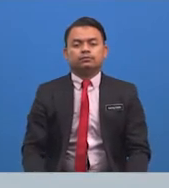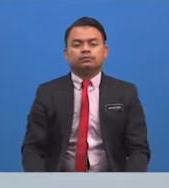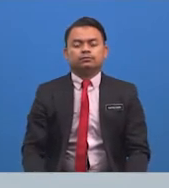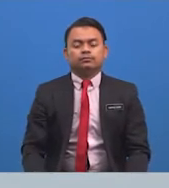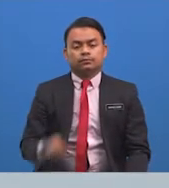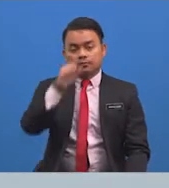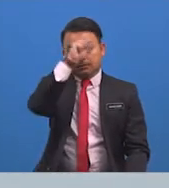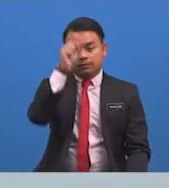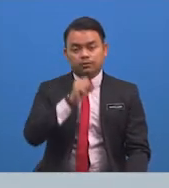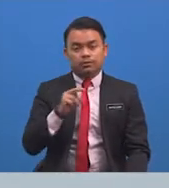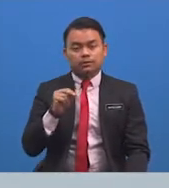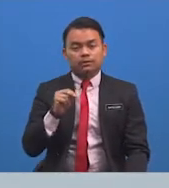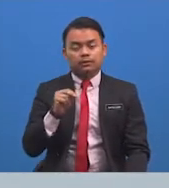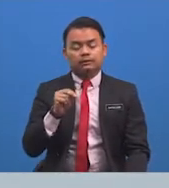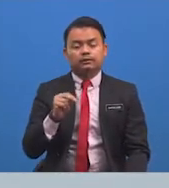Soalan seterusnya.